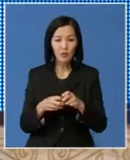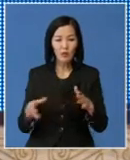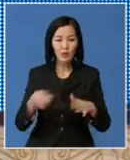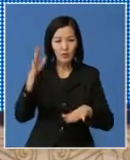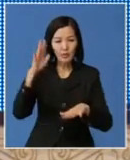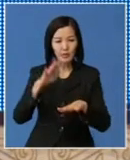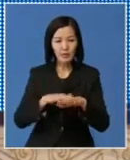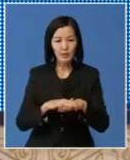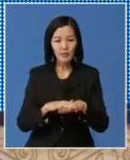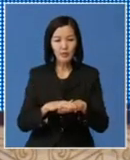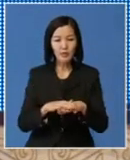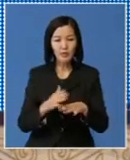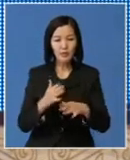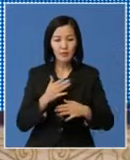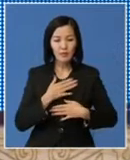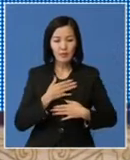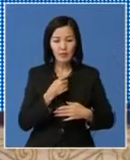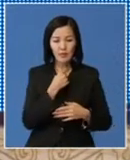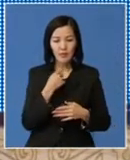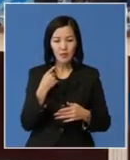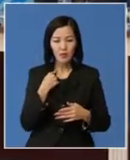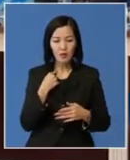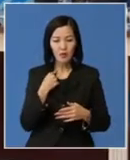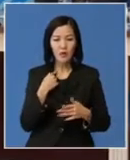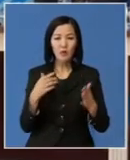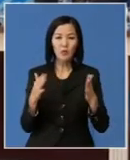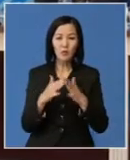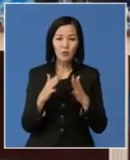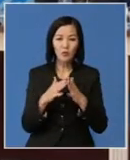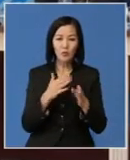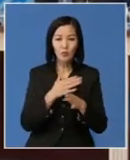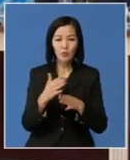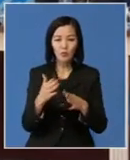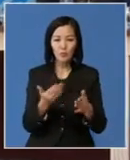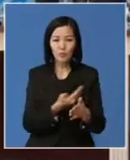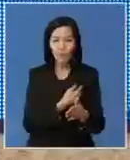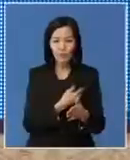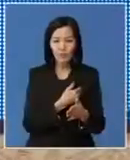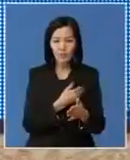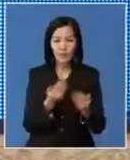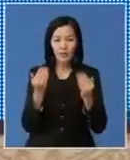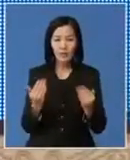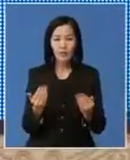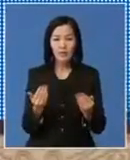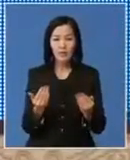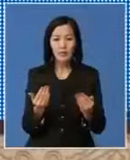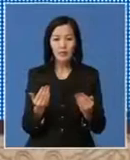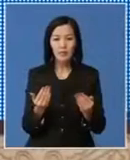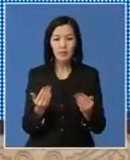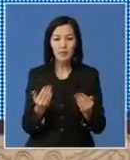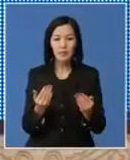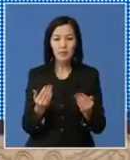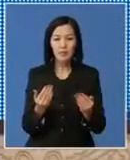кіріп, бізге мынау Талдықорғанға квартира мәселесін бөліп берсе, содан кейін барып әзір мысалы мына ангиограф дейміз